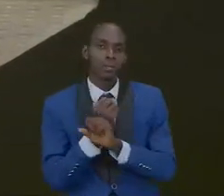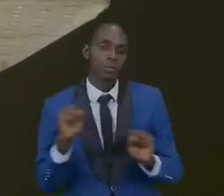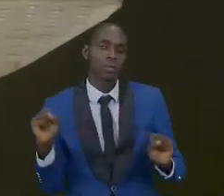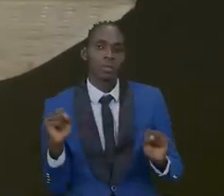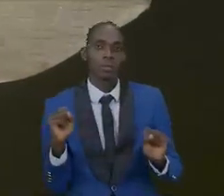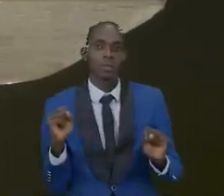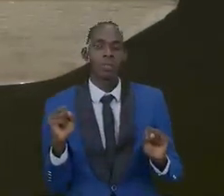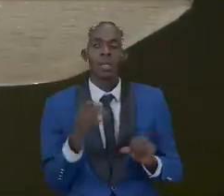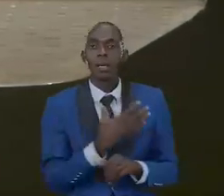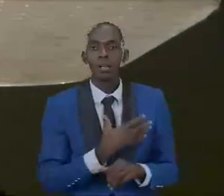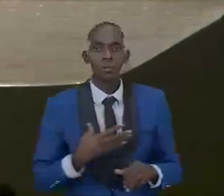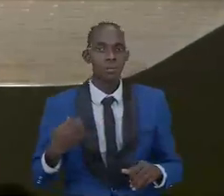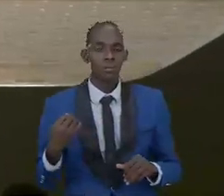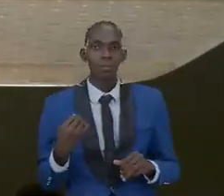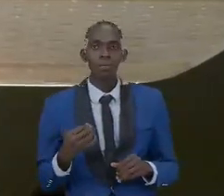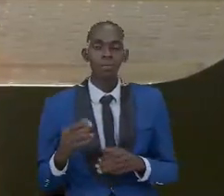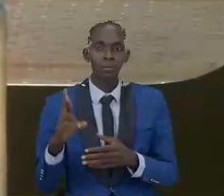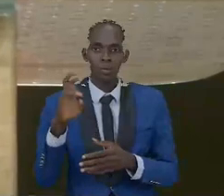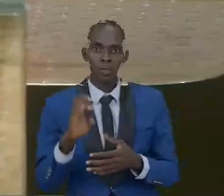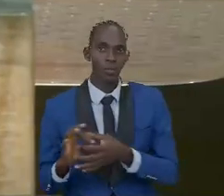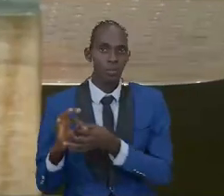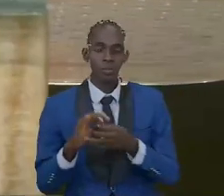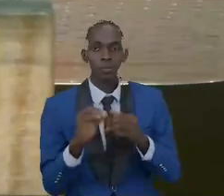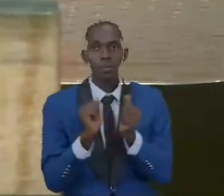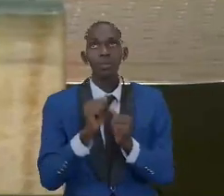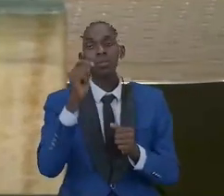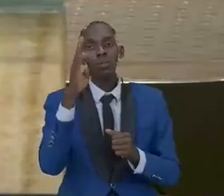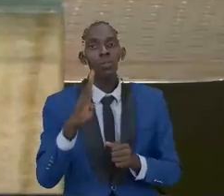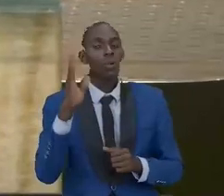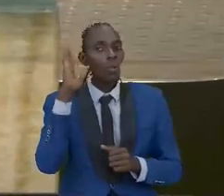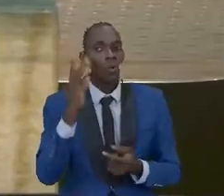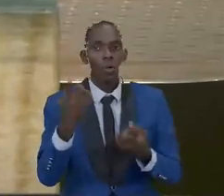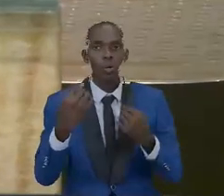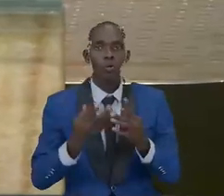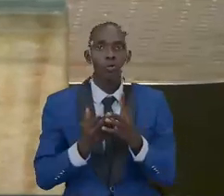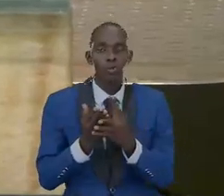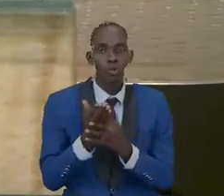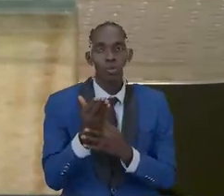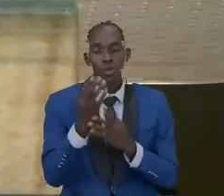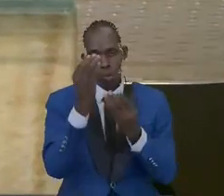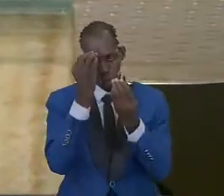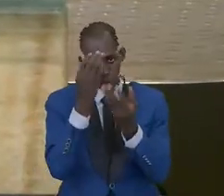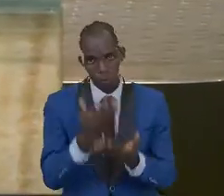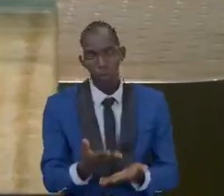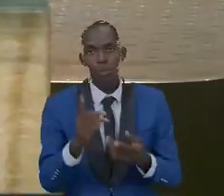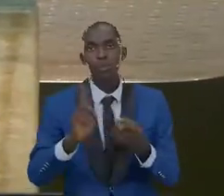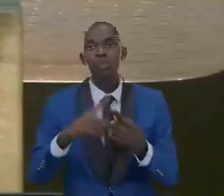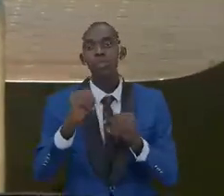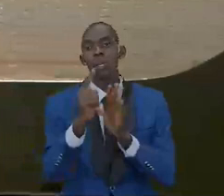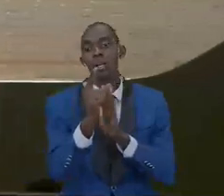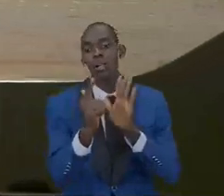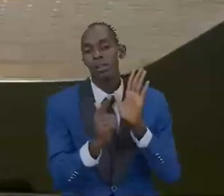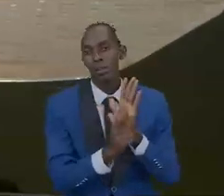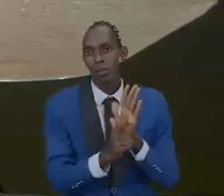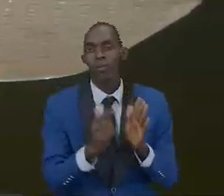et la réconciliation avec Dieu devait venir par l'obéissance à la loi et